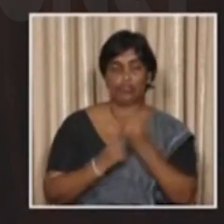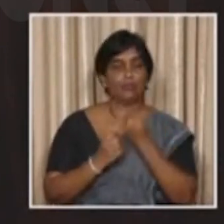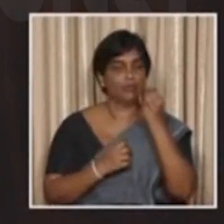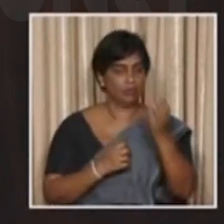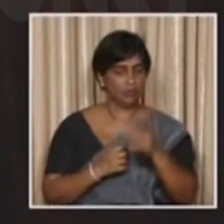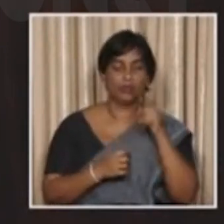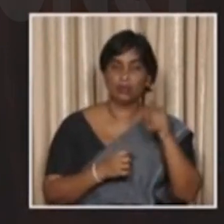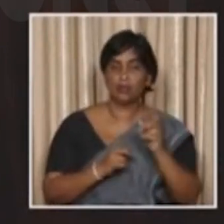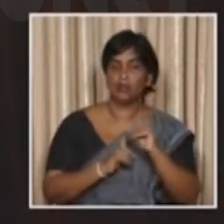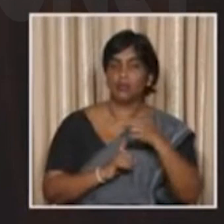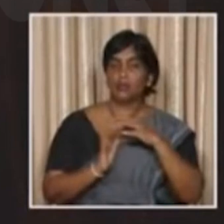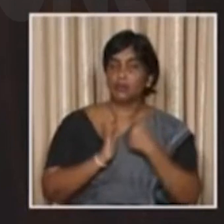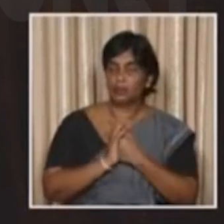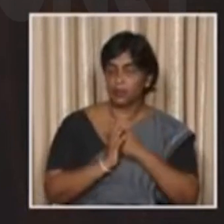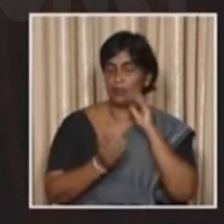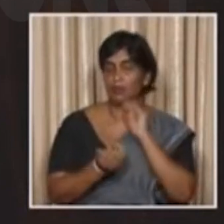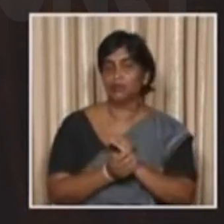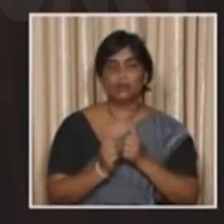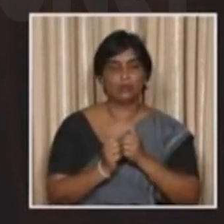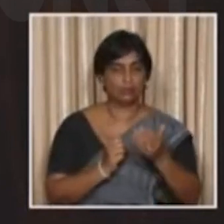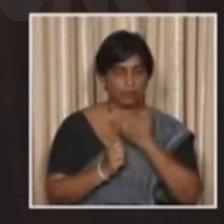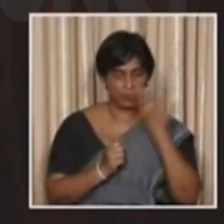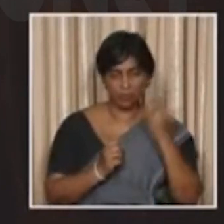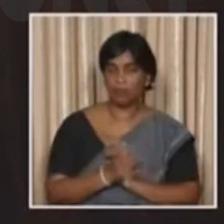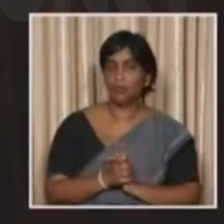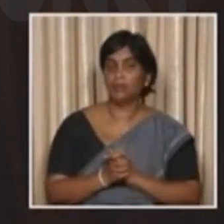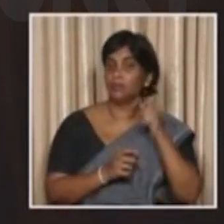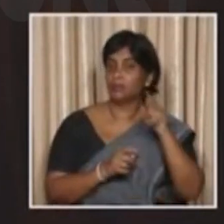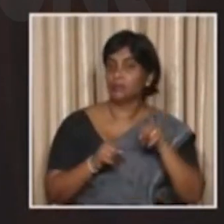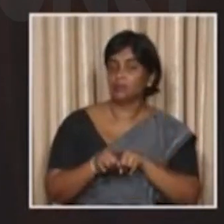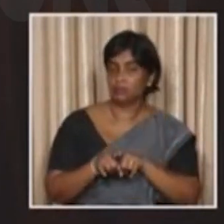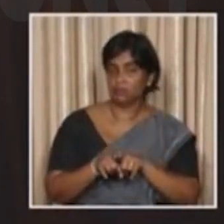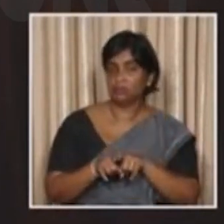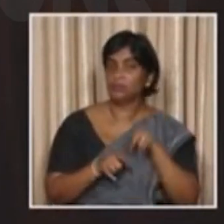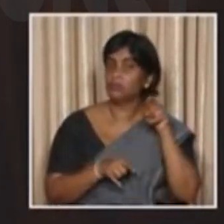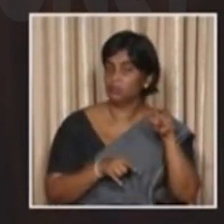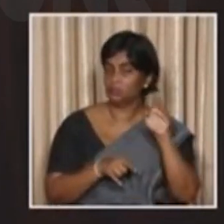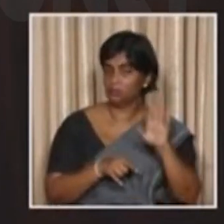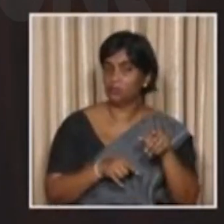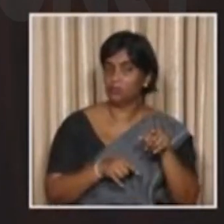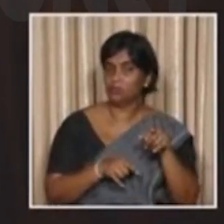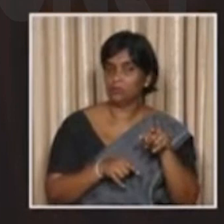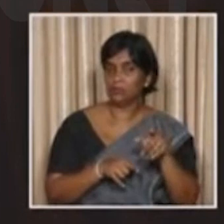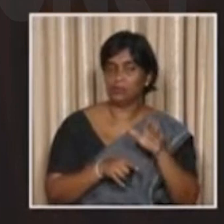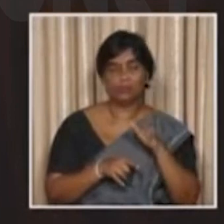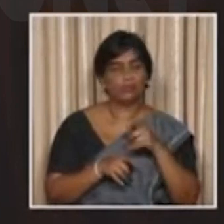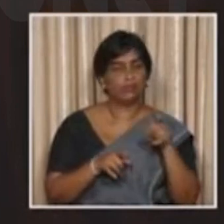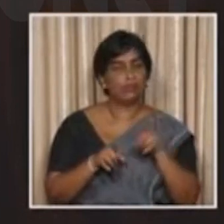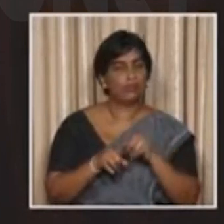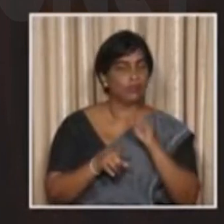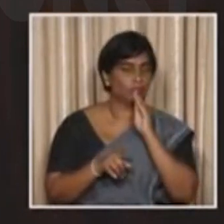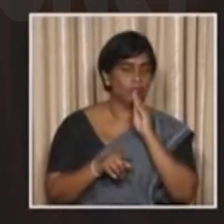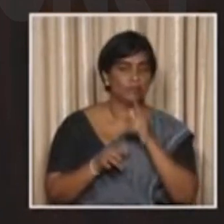යුතුයි. එවිට සභාවේ ගෞරවය අපිට ආරක්ෂා කරගන්න පුළුවන්කම තියෙනවා. ඒ වගේම එතුමා විසින්